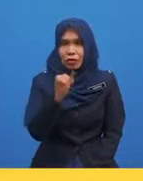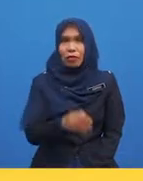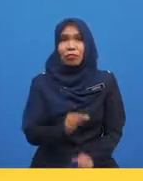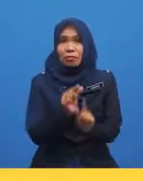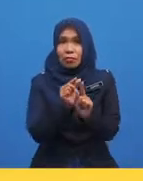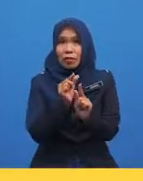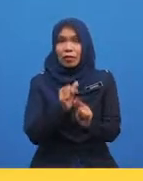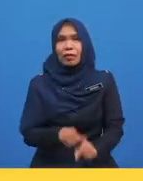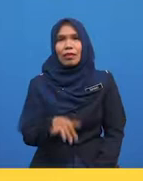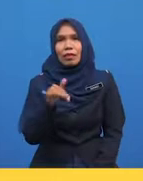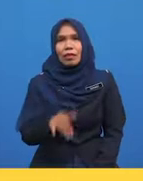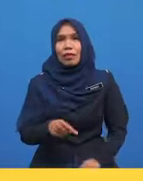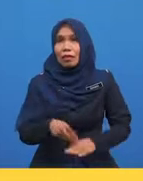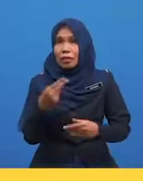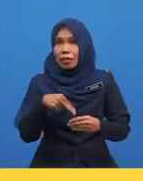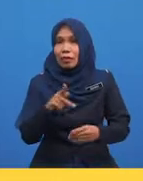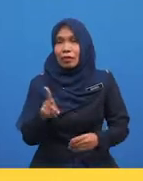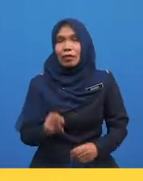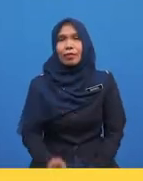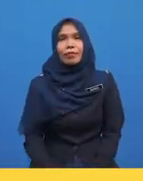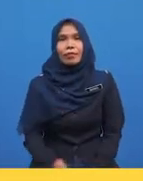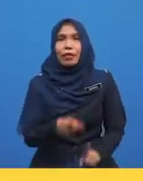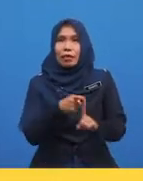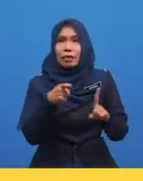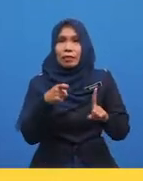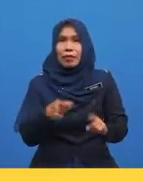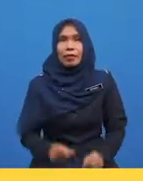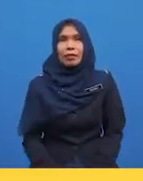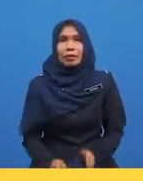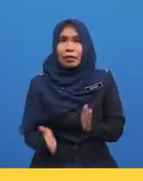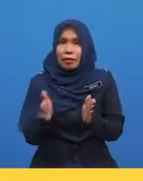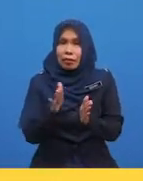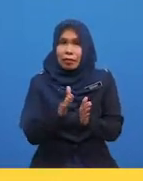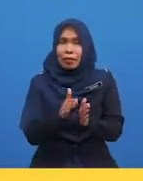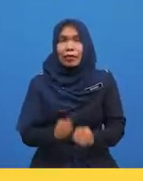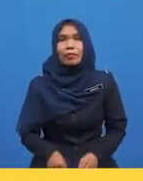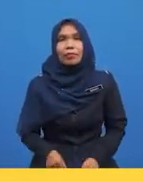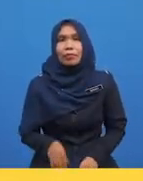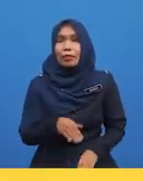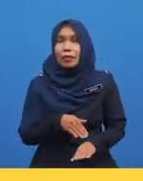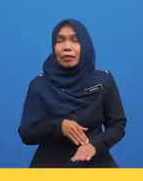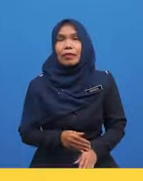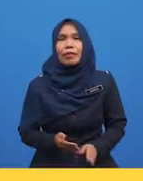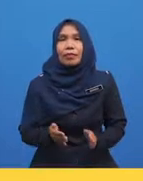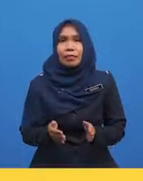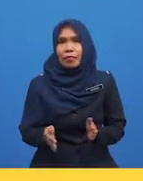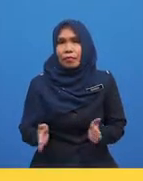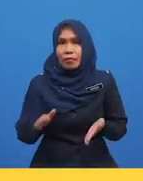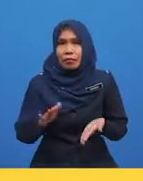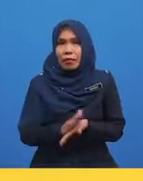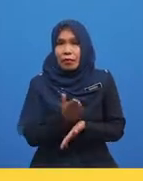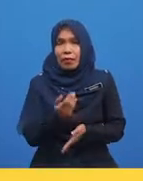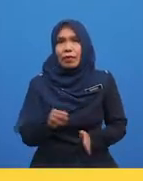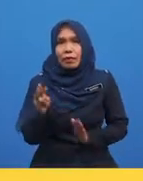Lukis garisan yang dihasilkan daripada lipatan pada kertas